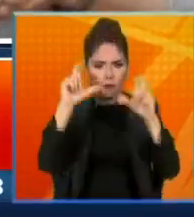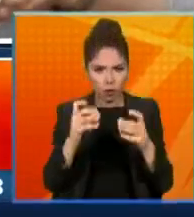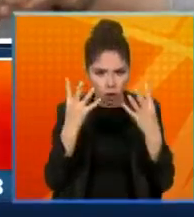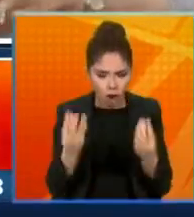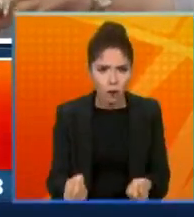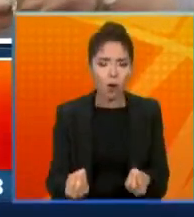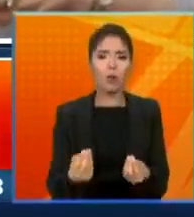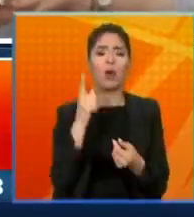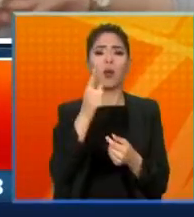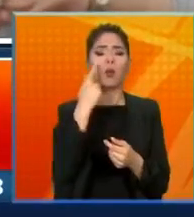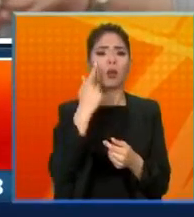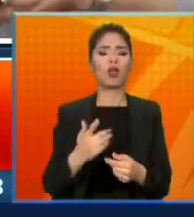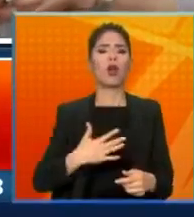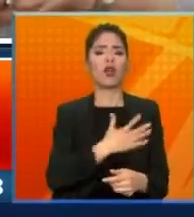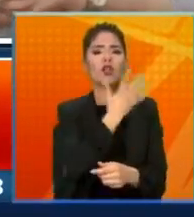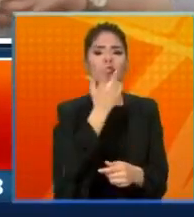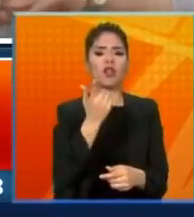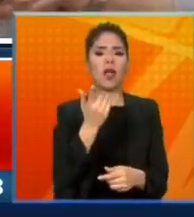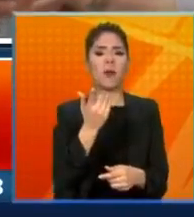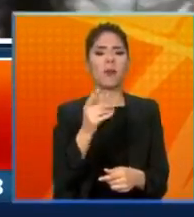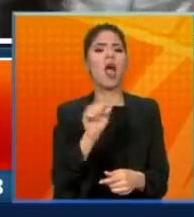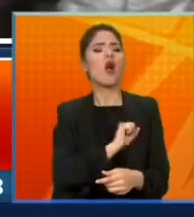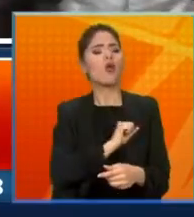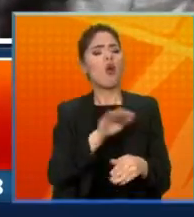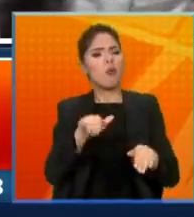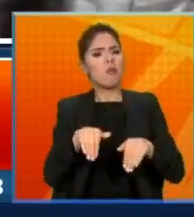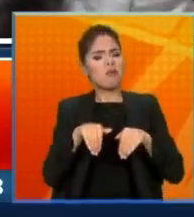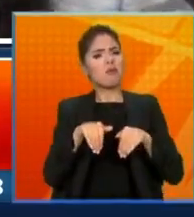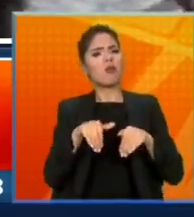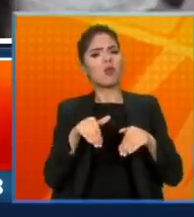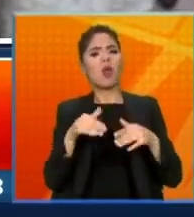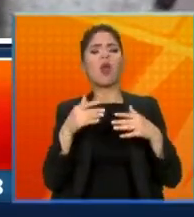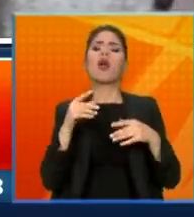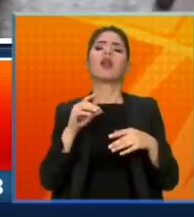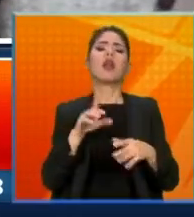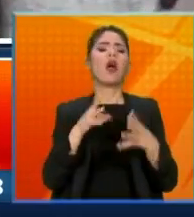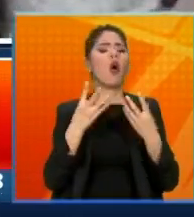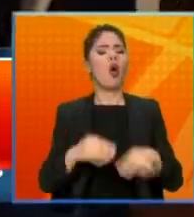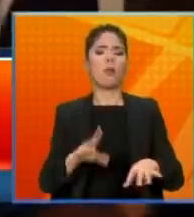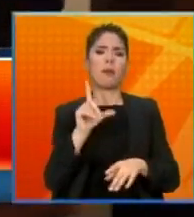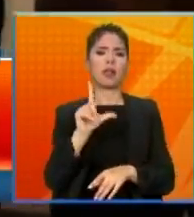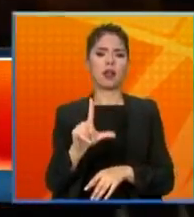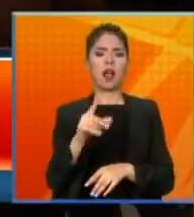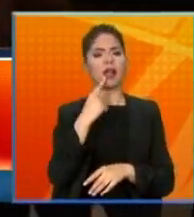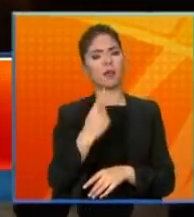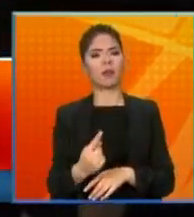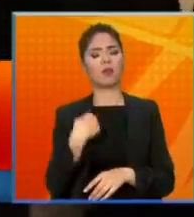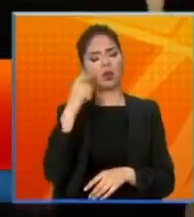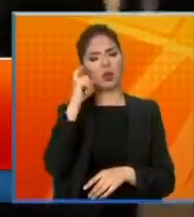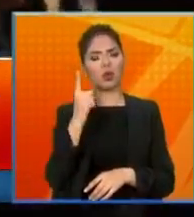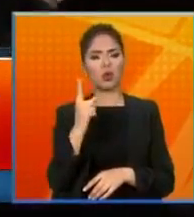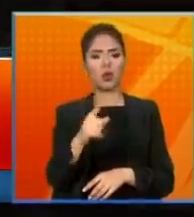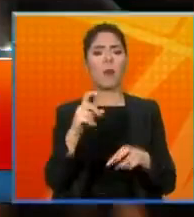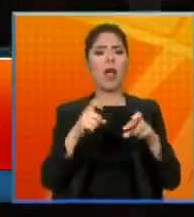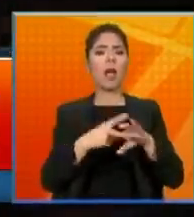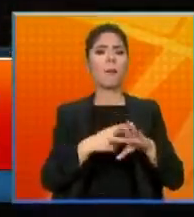vermeli. Bu anlamda CHP'nin de artık bu korkudan, çekingenliğinden çıkması gerektiğini düşünüyorum. HDP eş genel başkanı